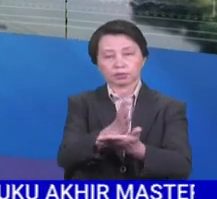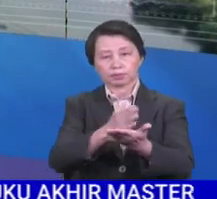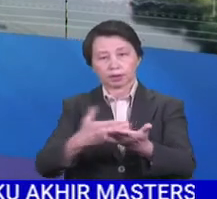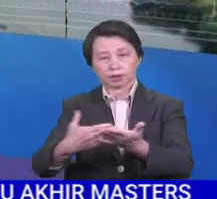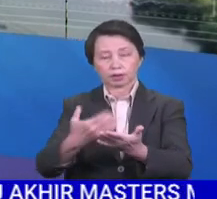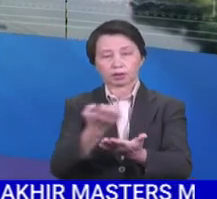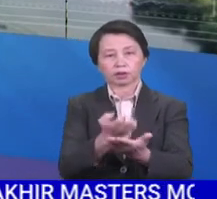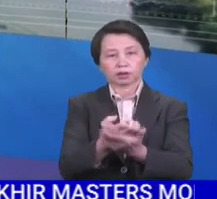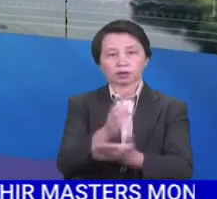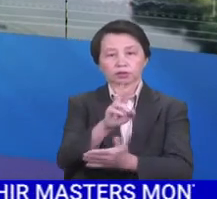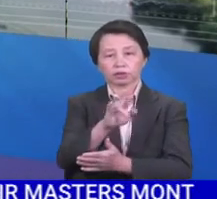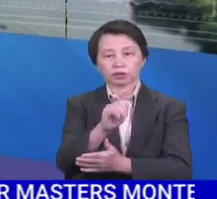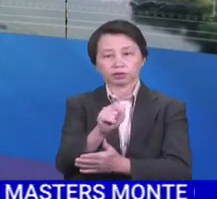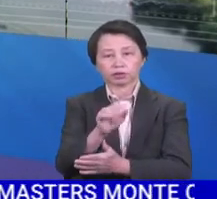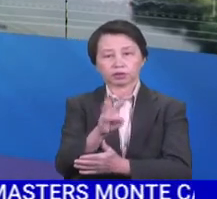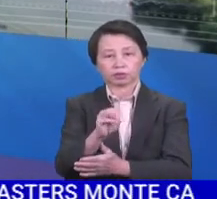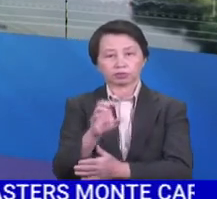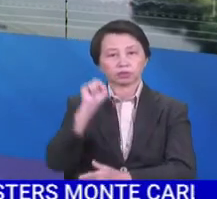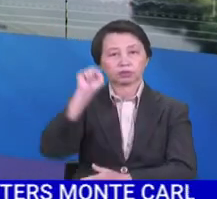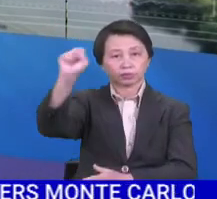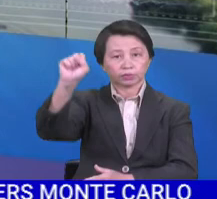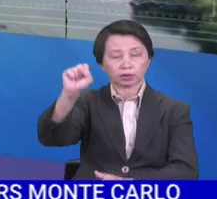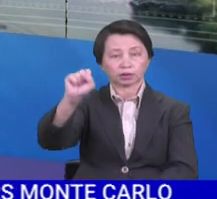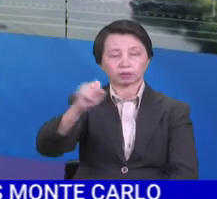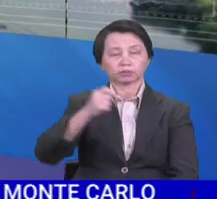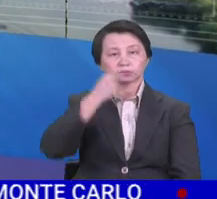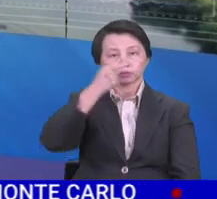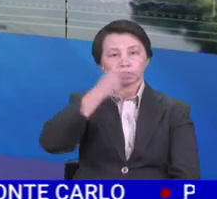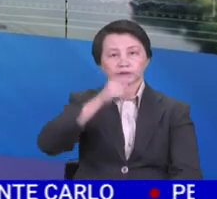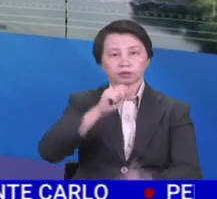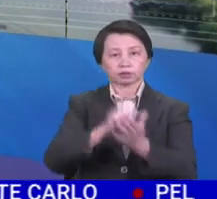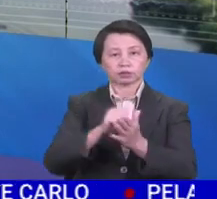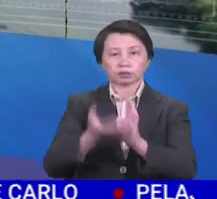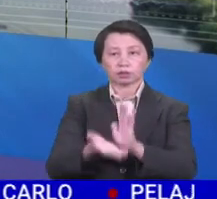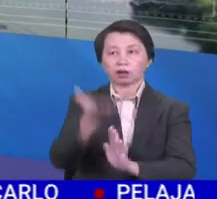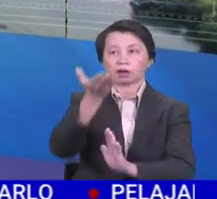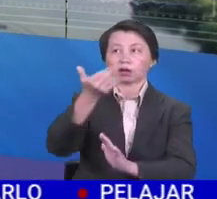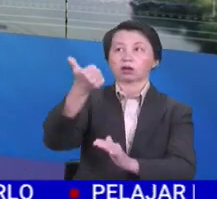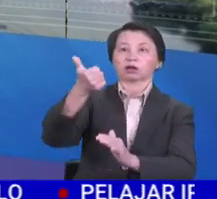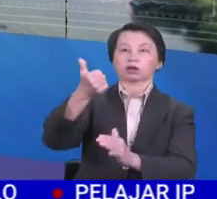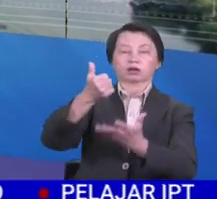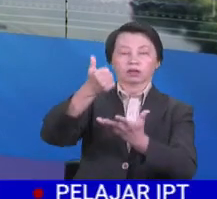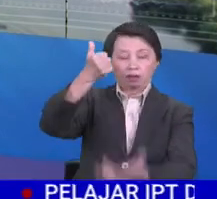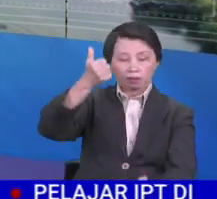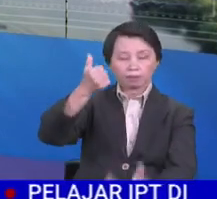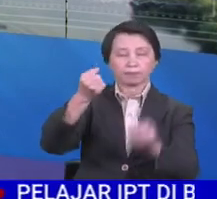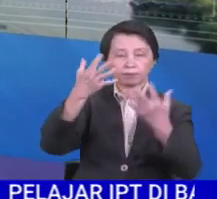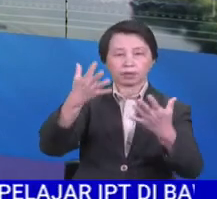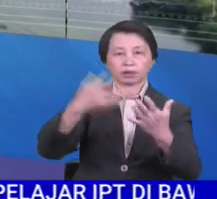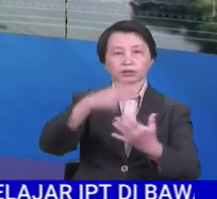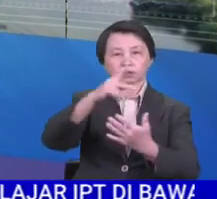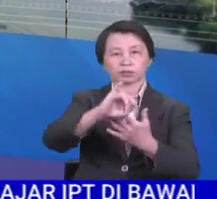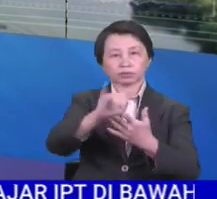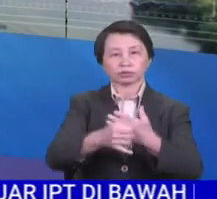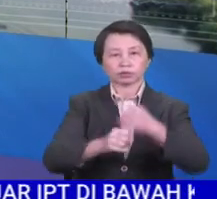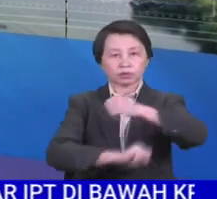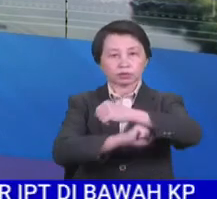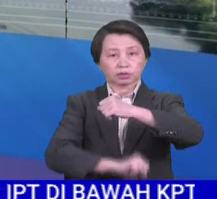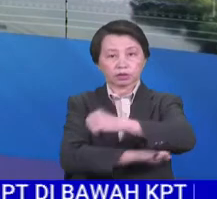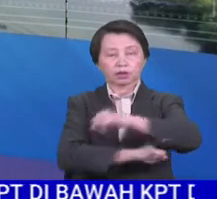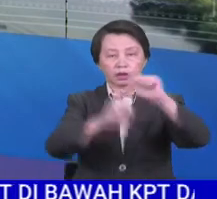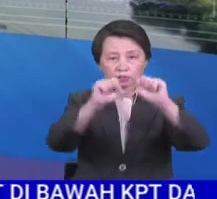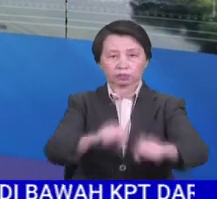uitm cawangan Sabah herniza rzen Markus berkata dengan kenaikan itu lebih banyak projek pembangunan infrastruktur